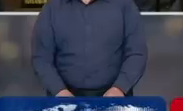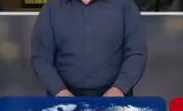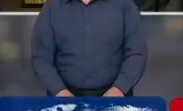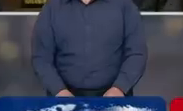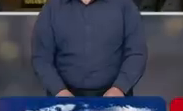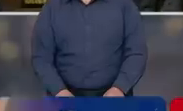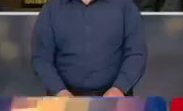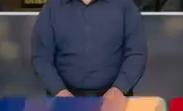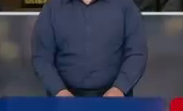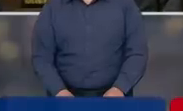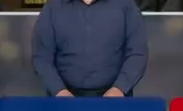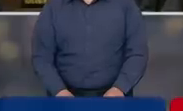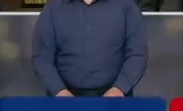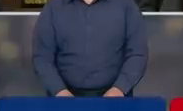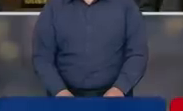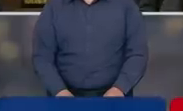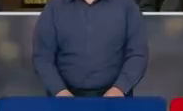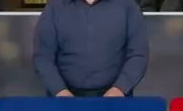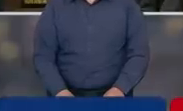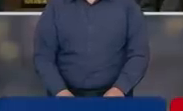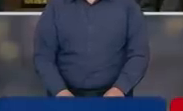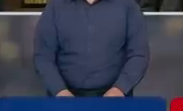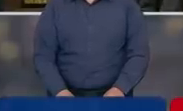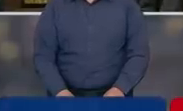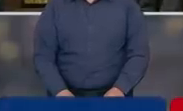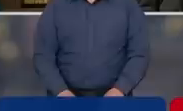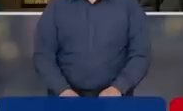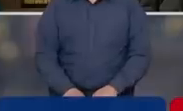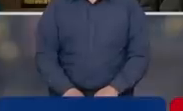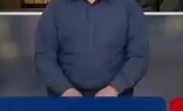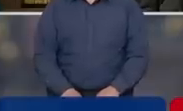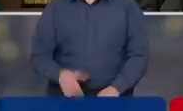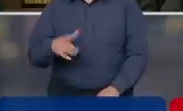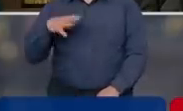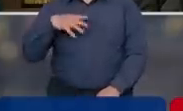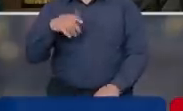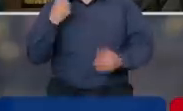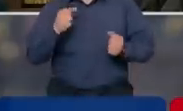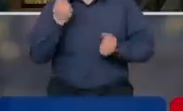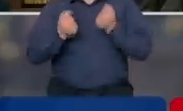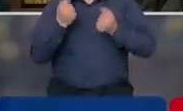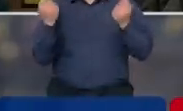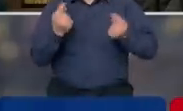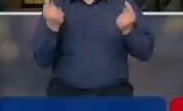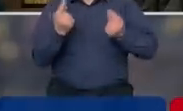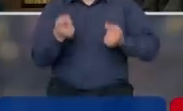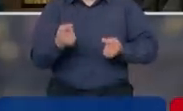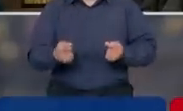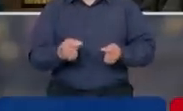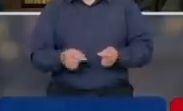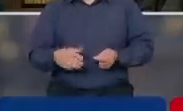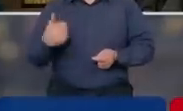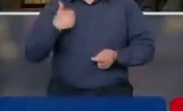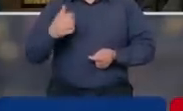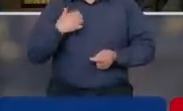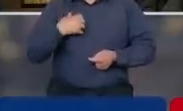poranka pożar był większy i tej nocy oczywiście mieliśmy do czynienia z bardzo trudna sytuacja w bieżącym kontakcie z panem